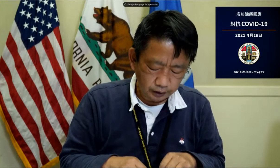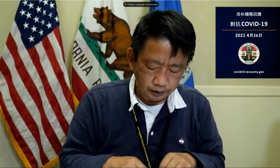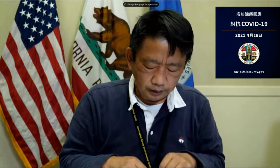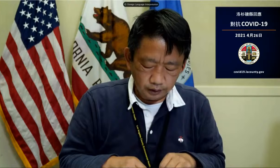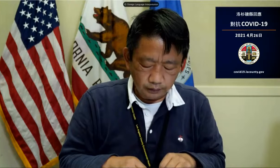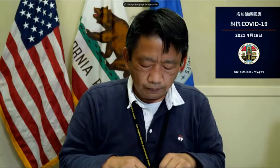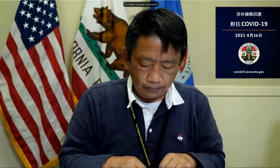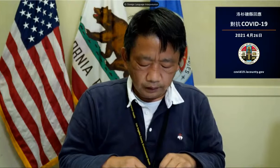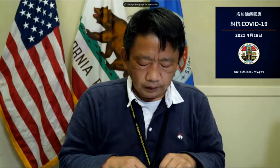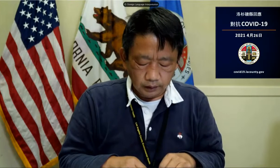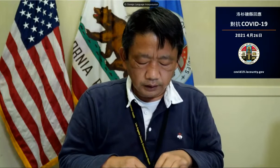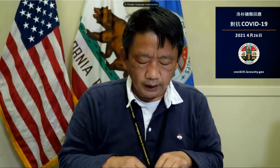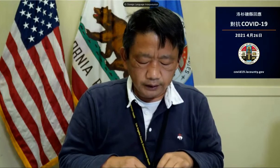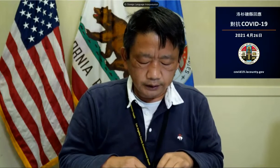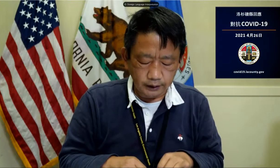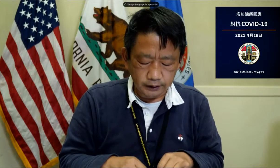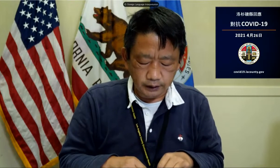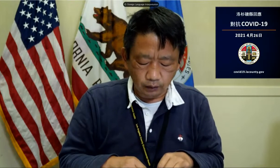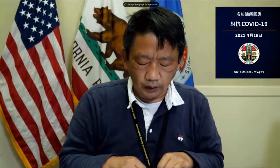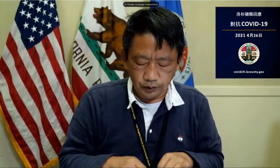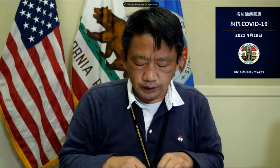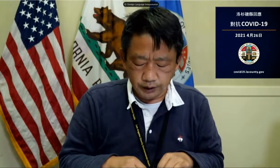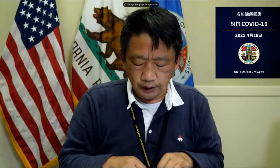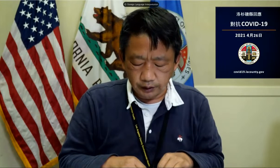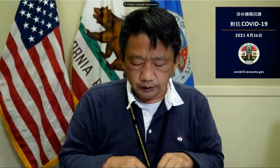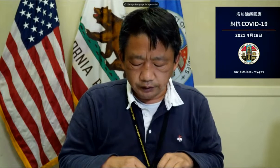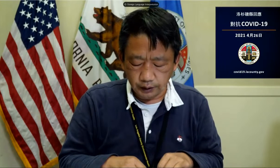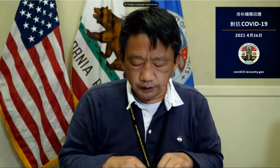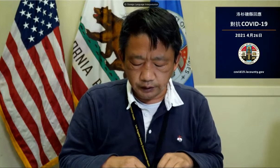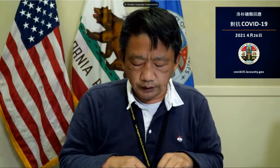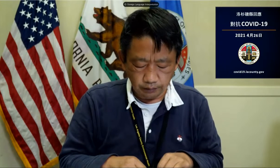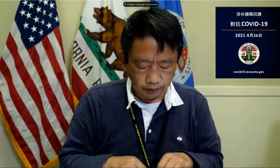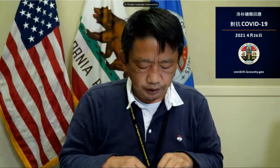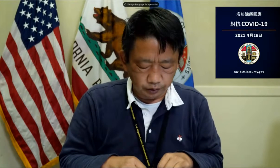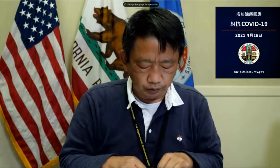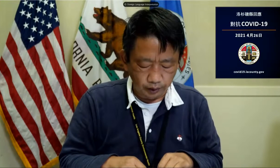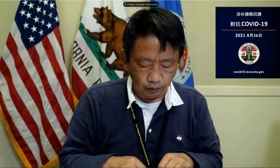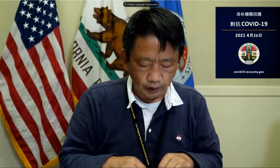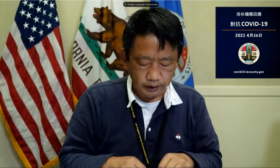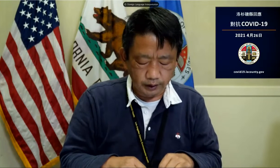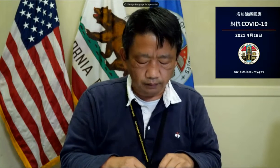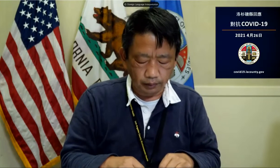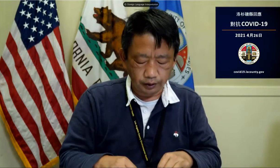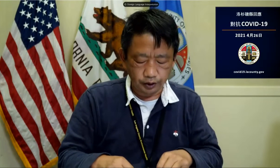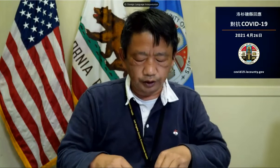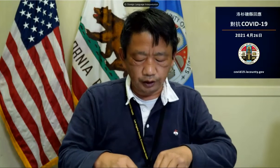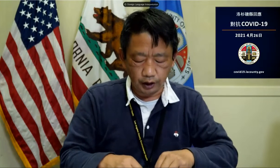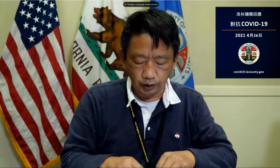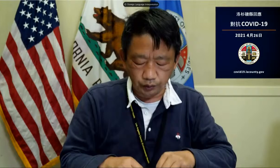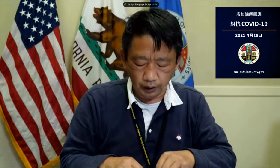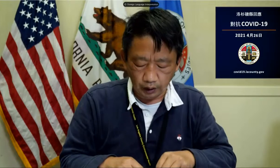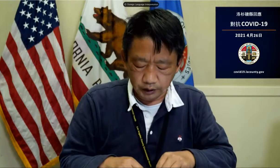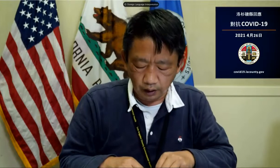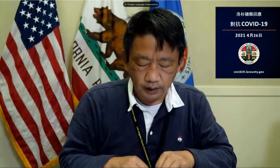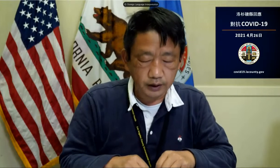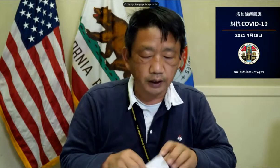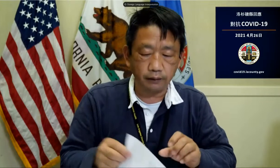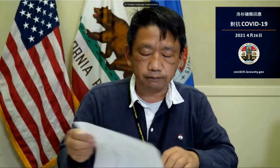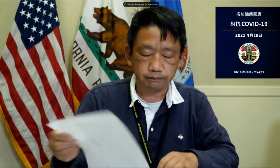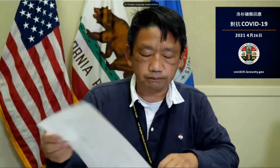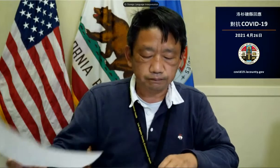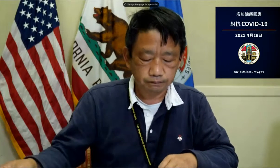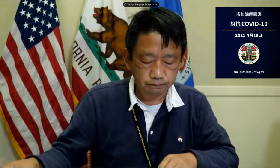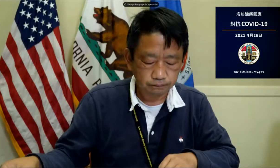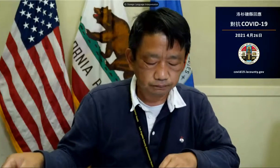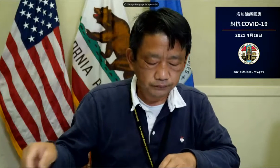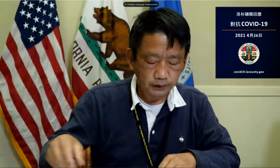停。在 CDC 的官宣之前， CDC 的疫苗接种委员会上报了其依据的相关资料。